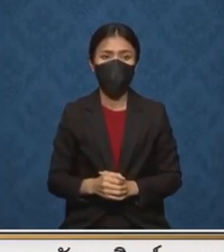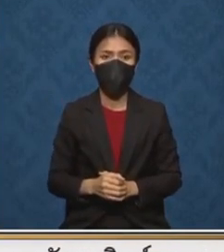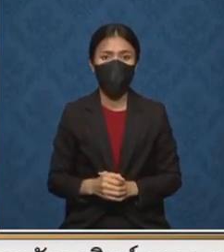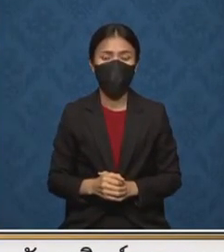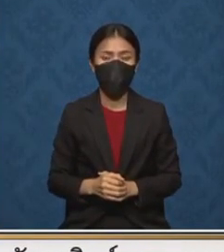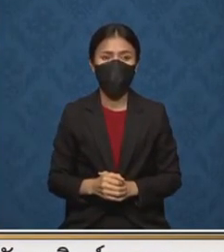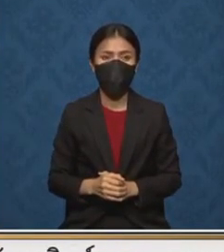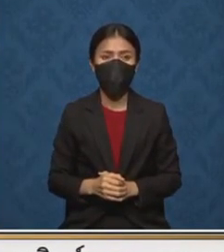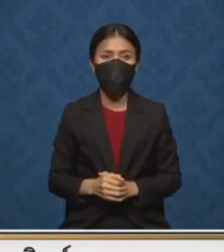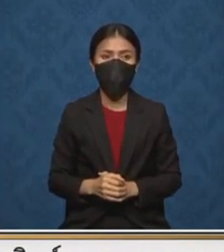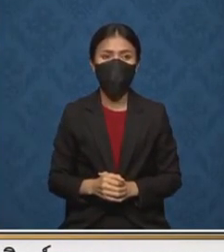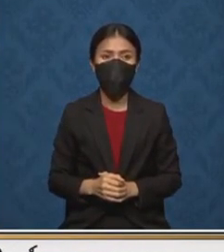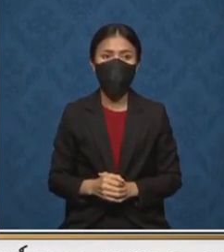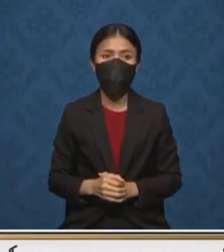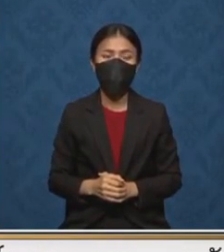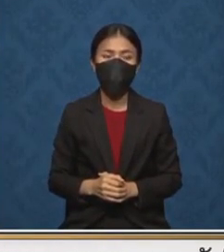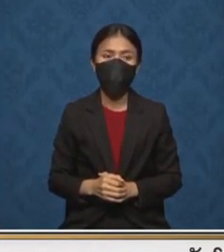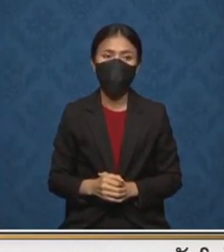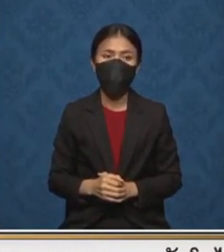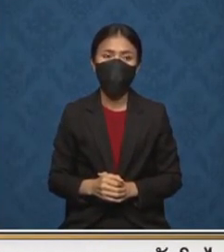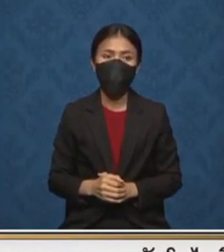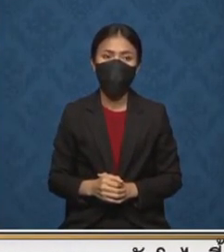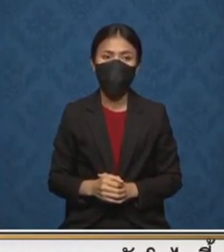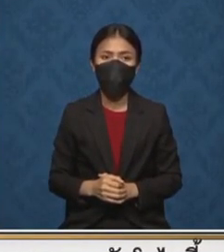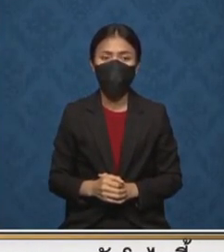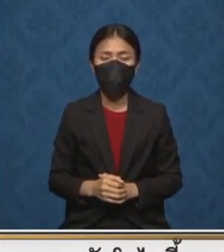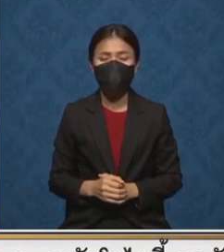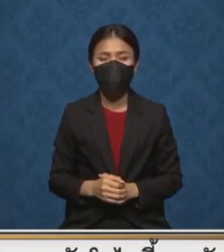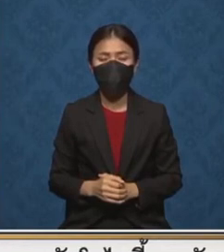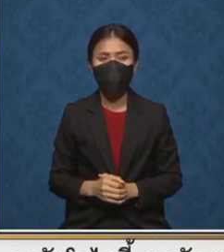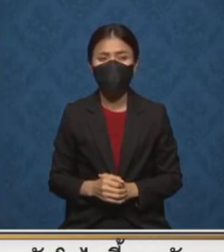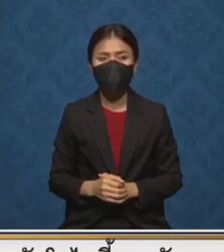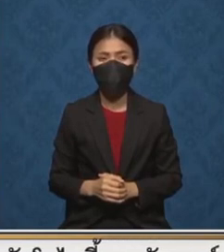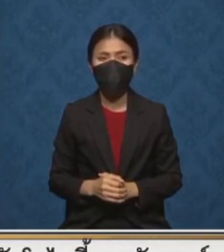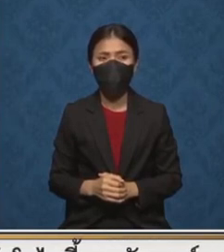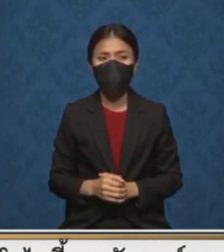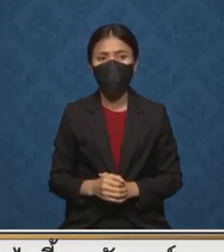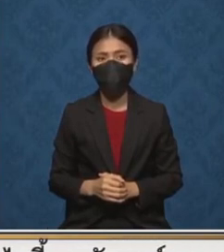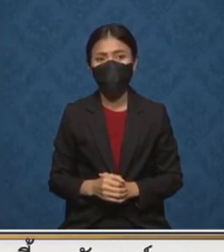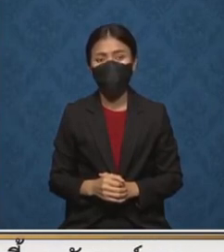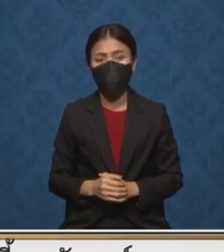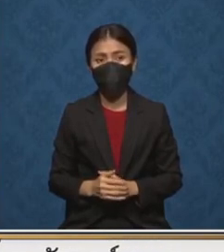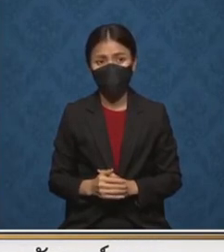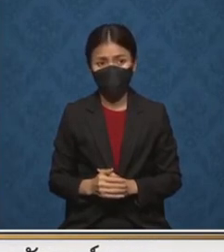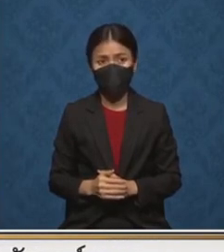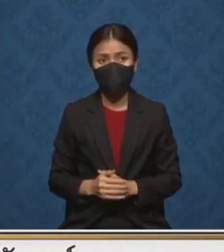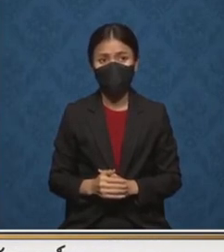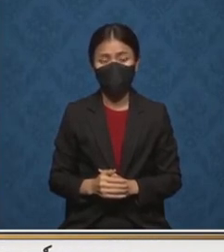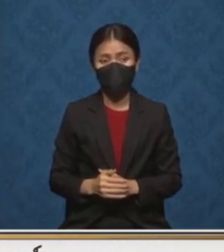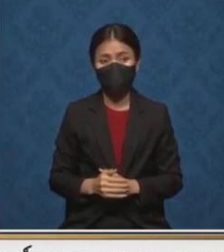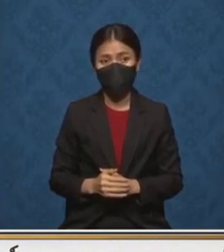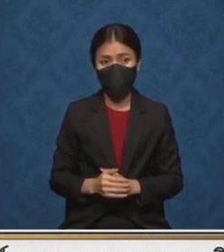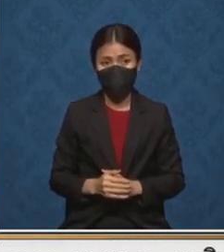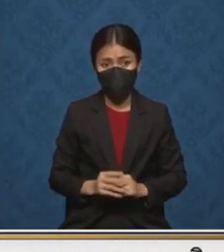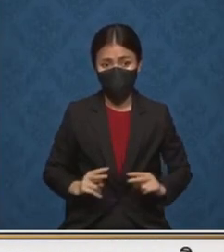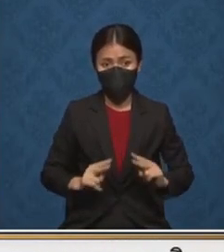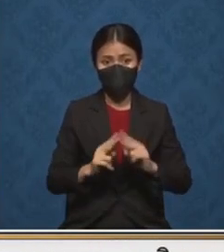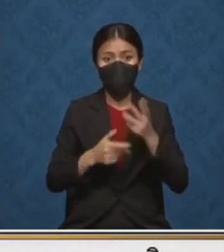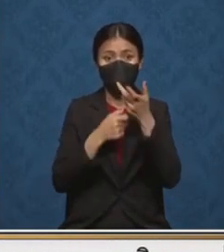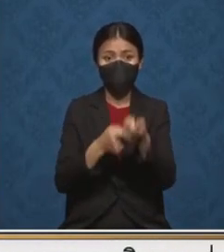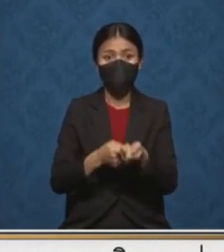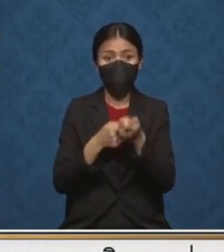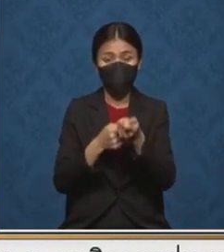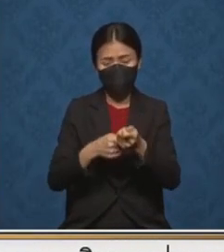ว่าขั้นการันตีทั้งปฏิษัติบอกการันตีว่าจะรักษาให้เสร็จภายใน 4เดือน